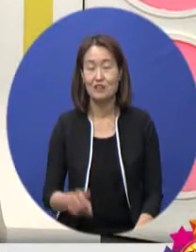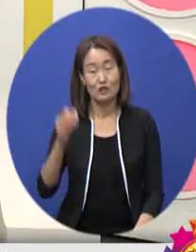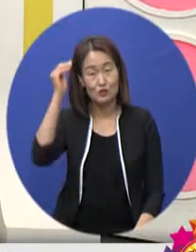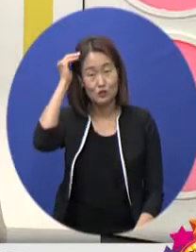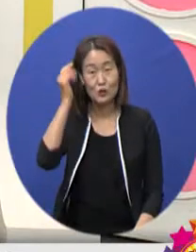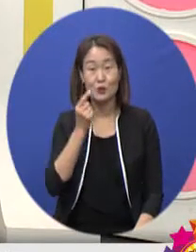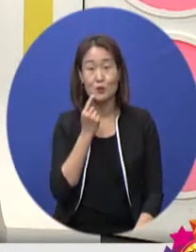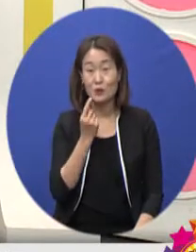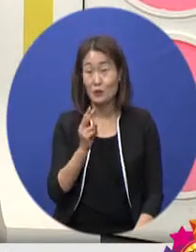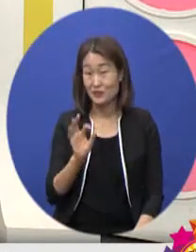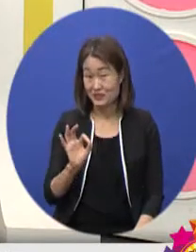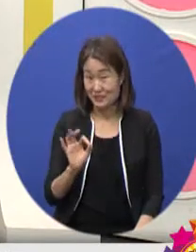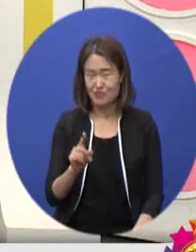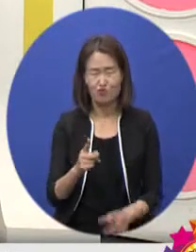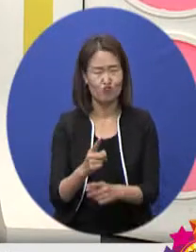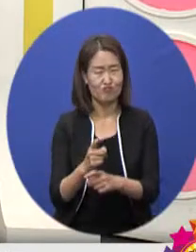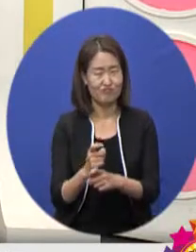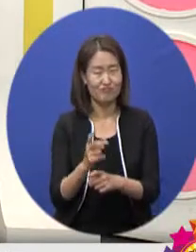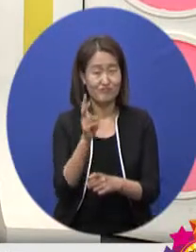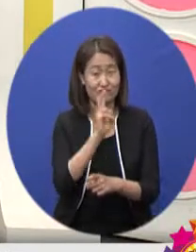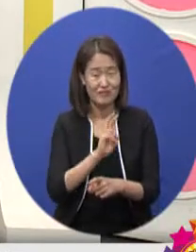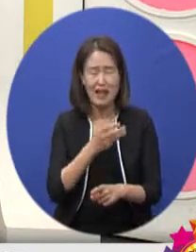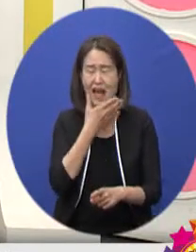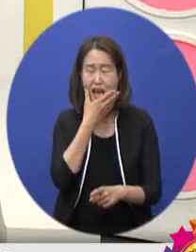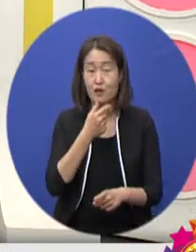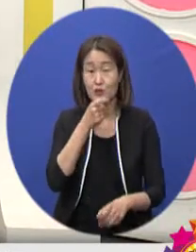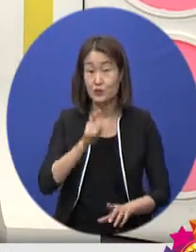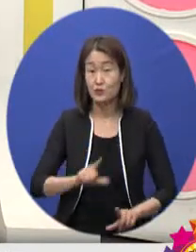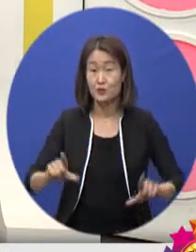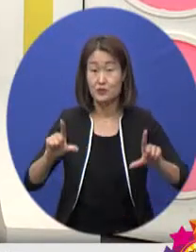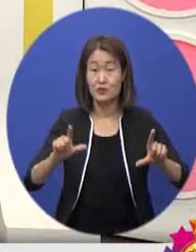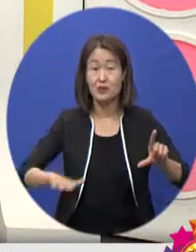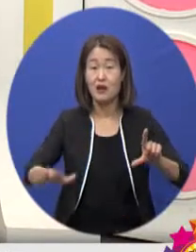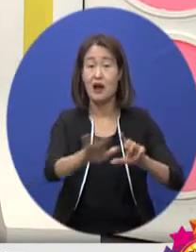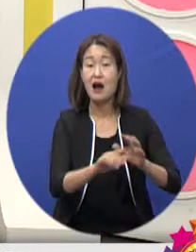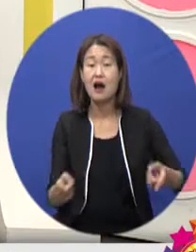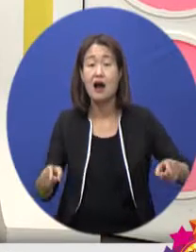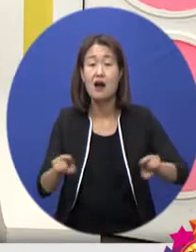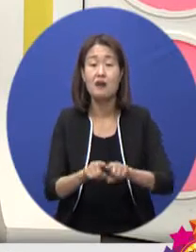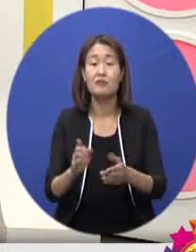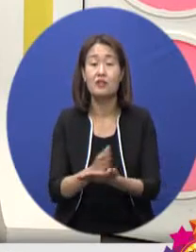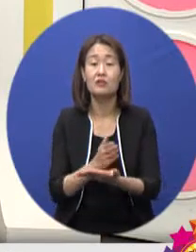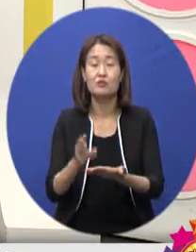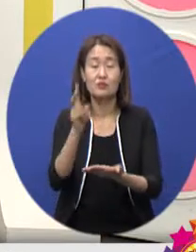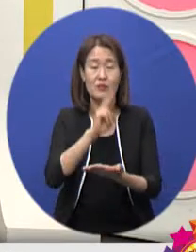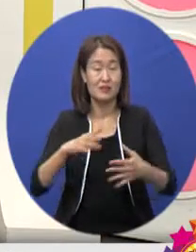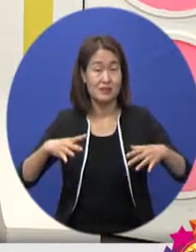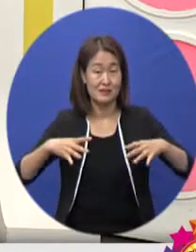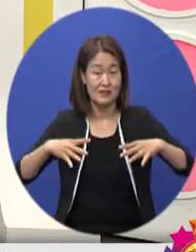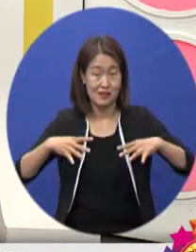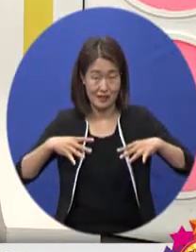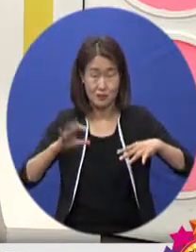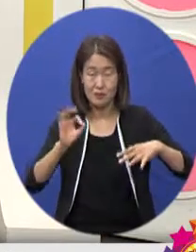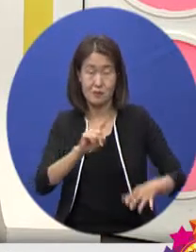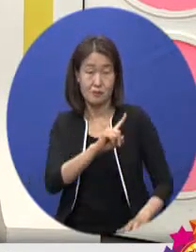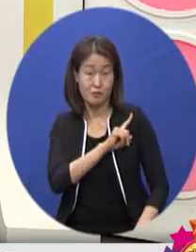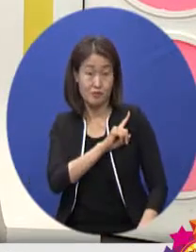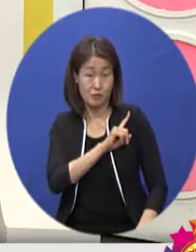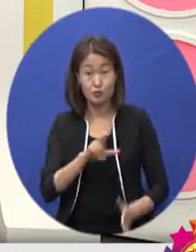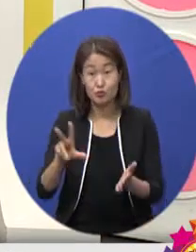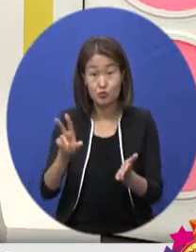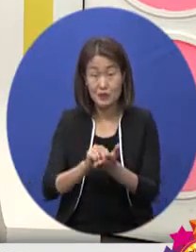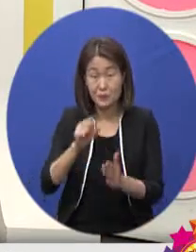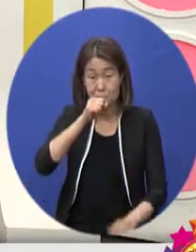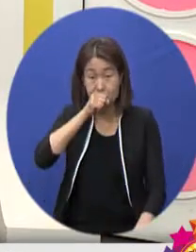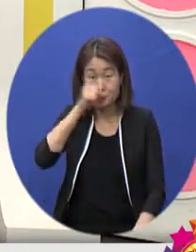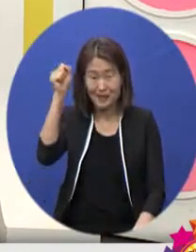정호양의 이 왼수야였습니다. 네, 행복한 수요일 여러분과 함께 이렇게 나눔 노래라는 진행되었는데요. 먼저 우리 또 퀴즈를 맞히신